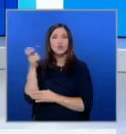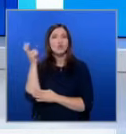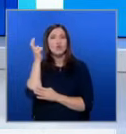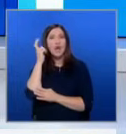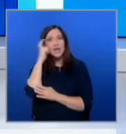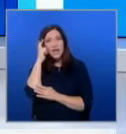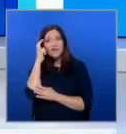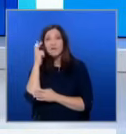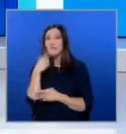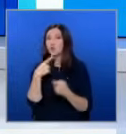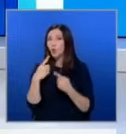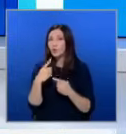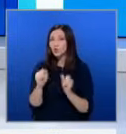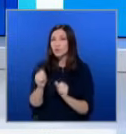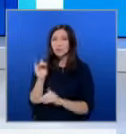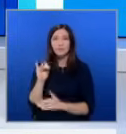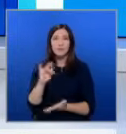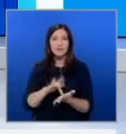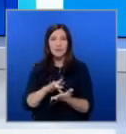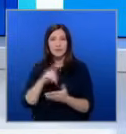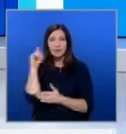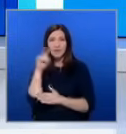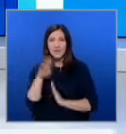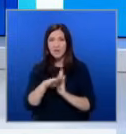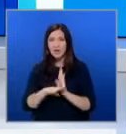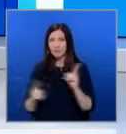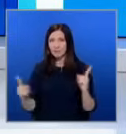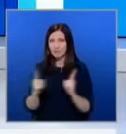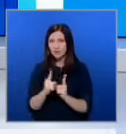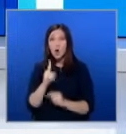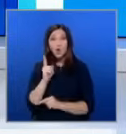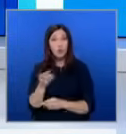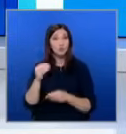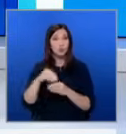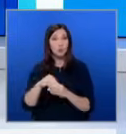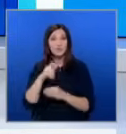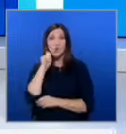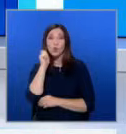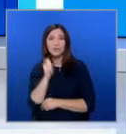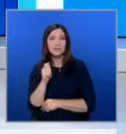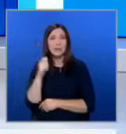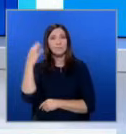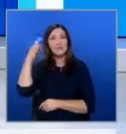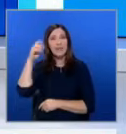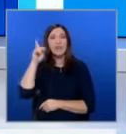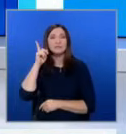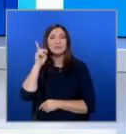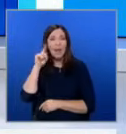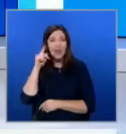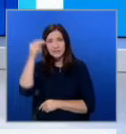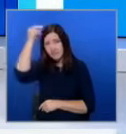на Киев в пакта очаквано ще бъде в центъра на дневния ред на срещата, в която ще участва и украинският президент